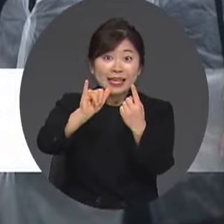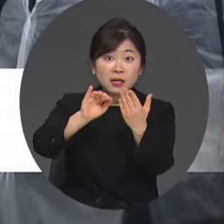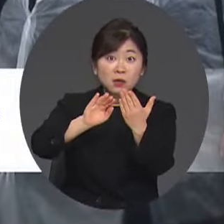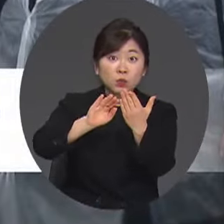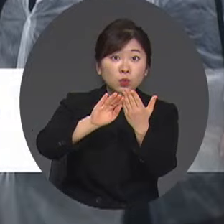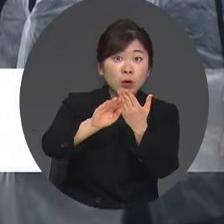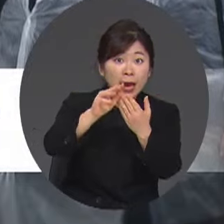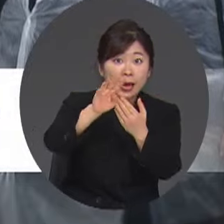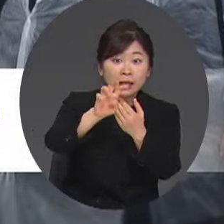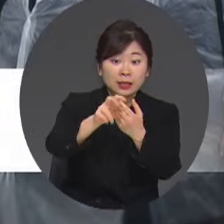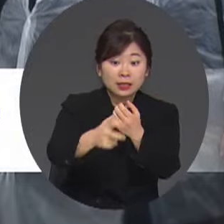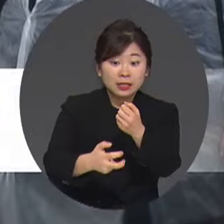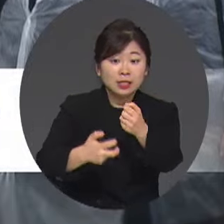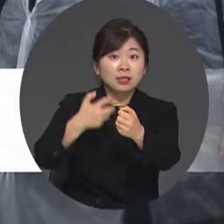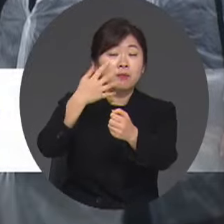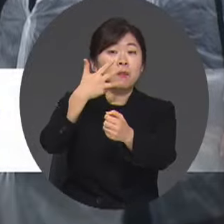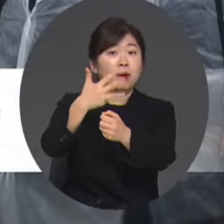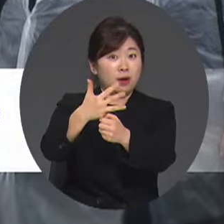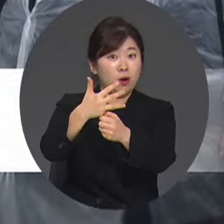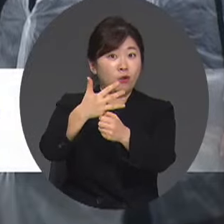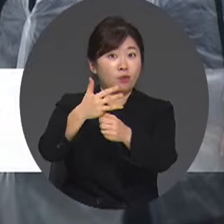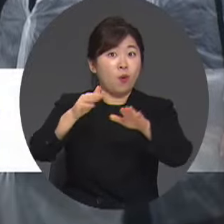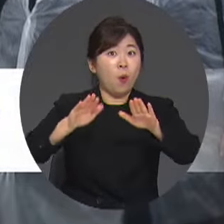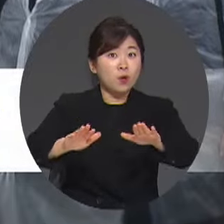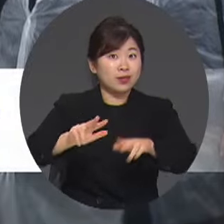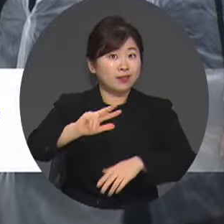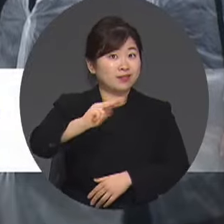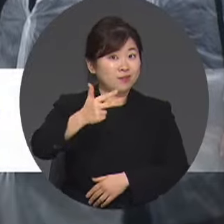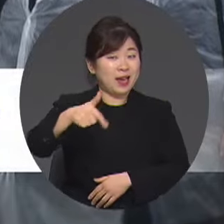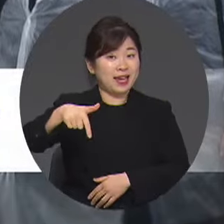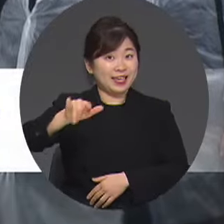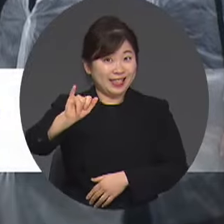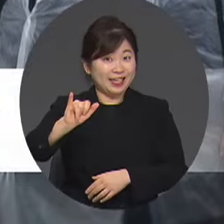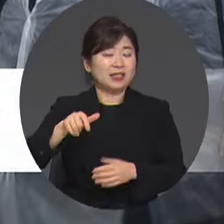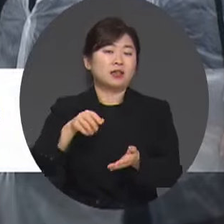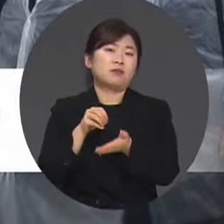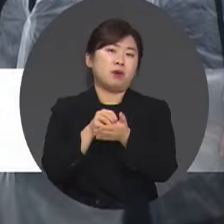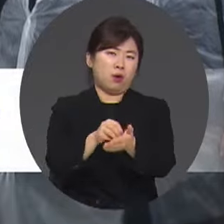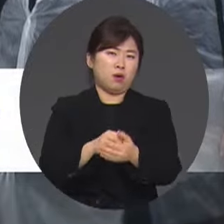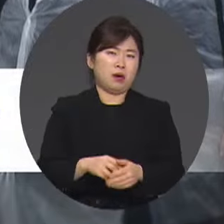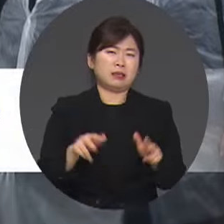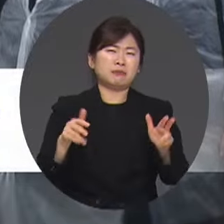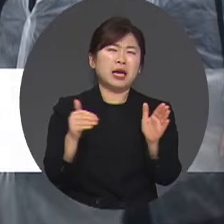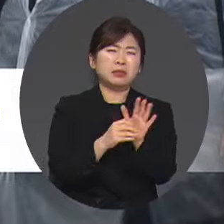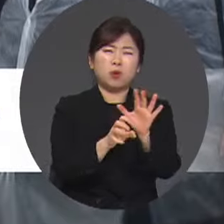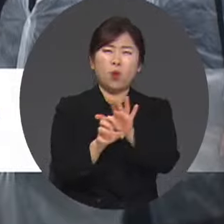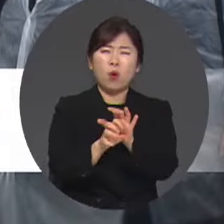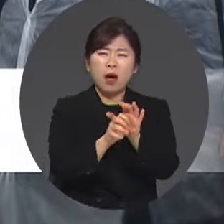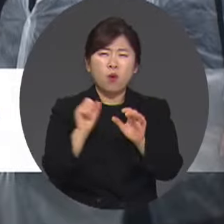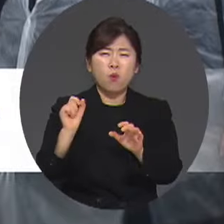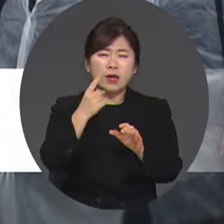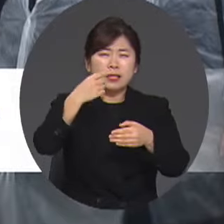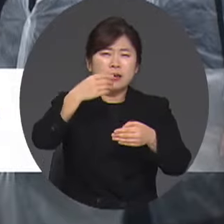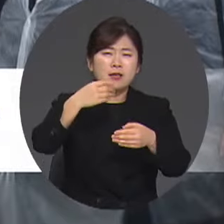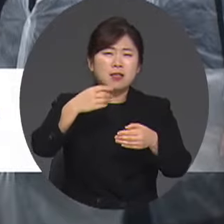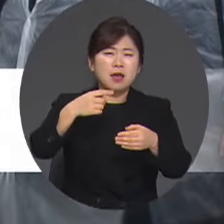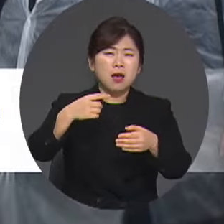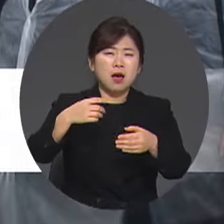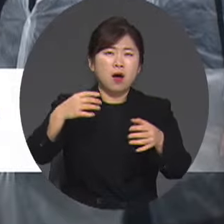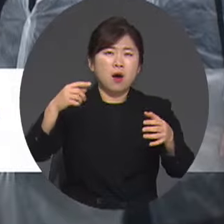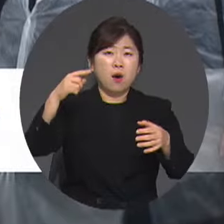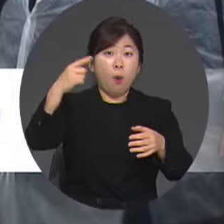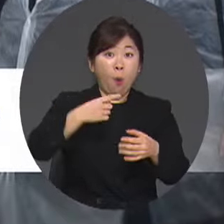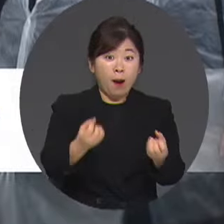이후 78년 만인데요. 해군병 700기 입영은 그간 코로나19로 중단됐다가 4년 만에 가족과